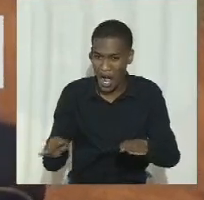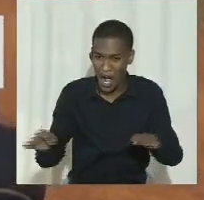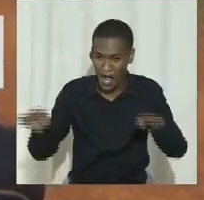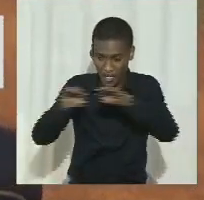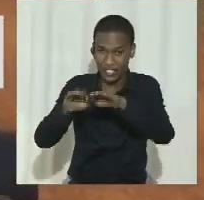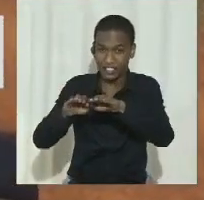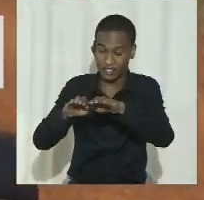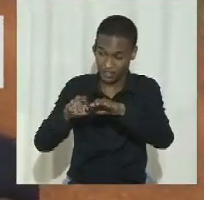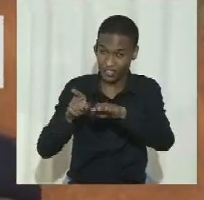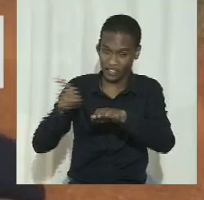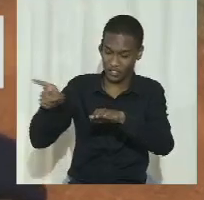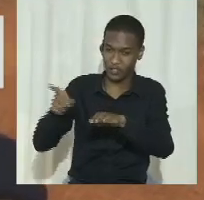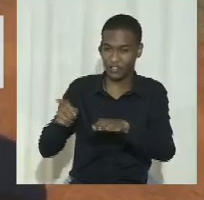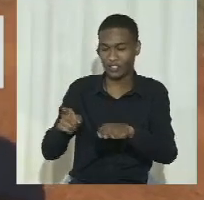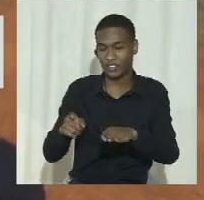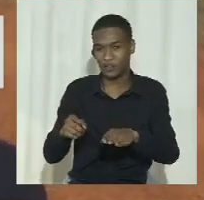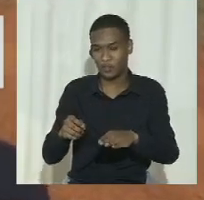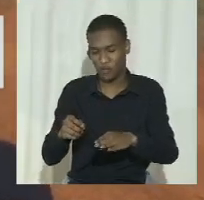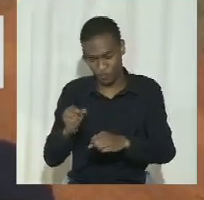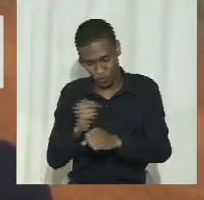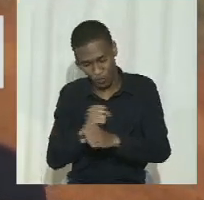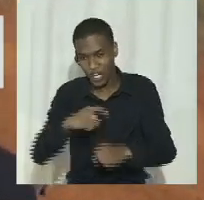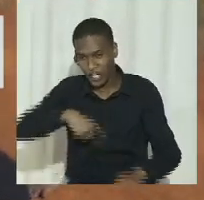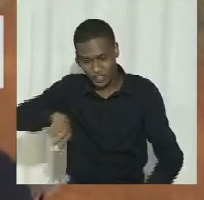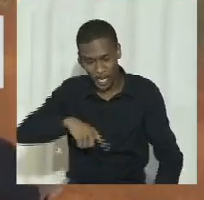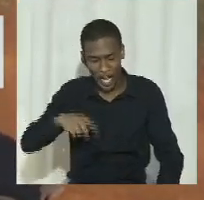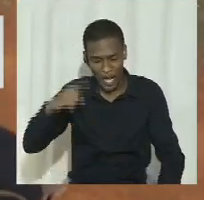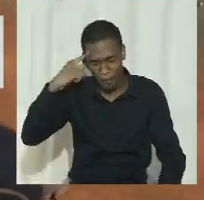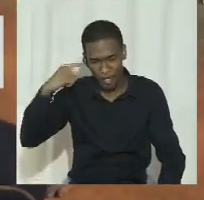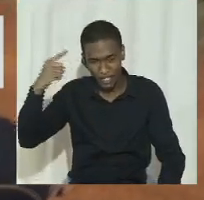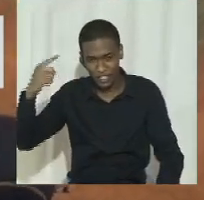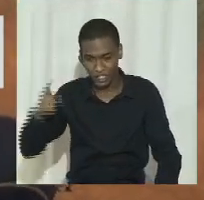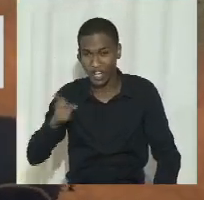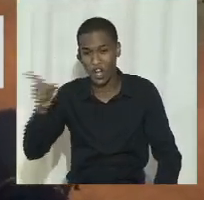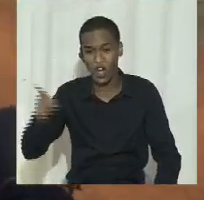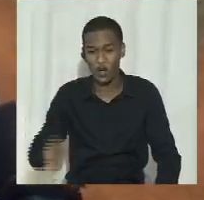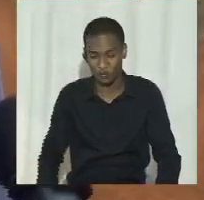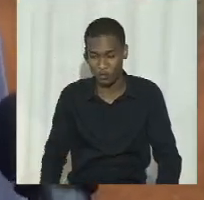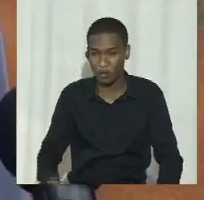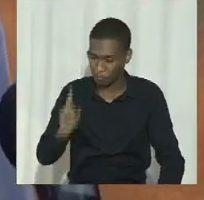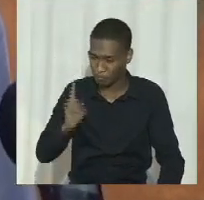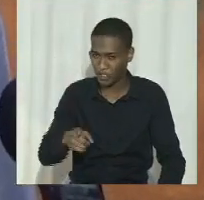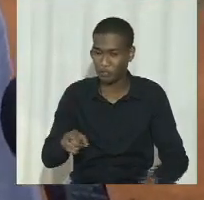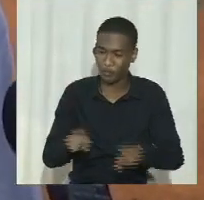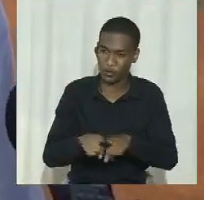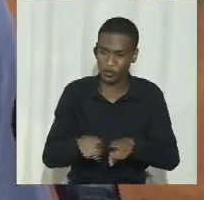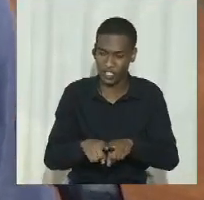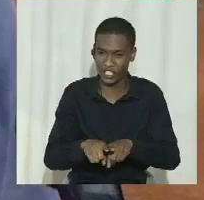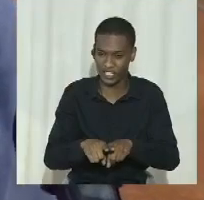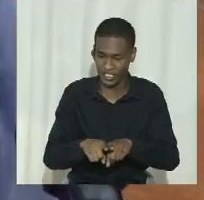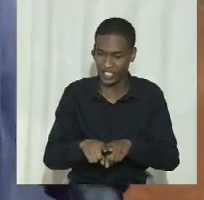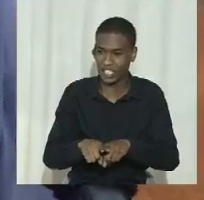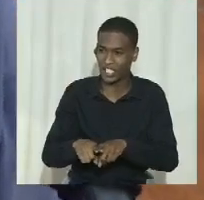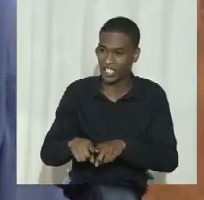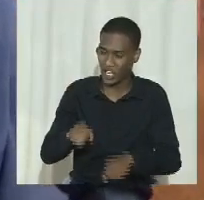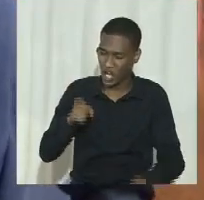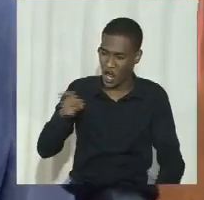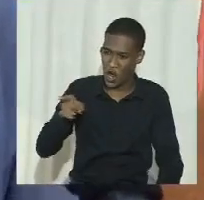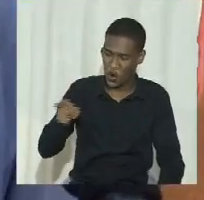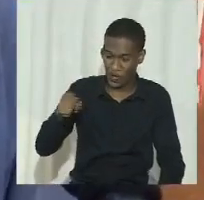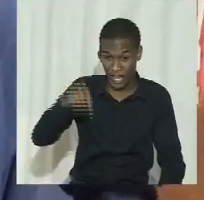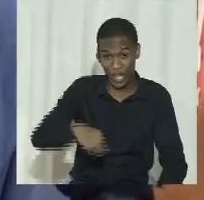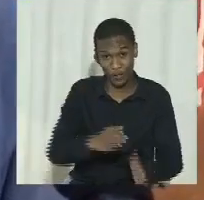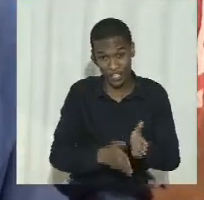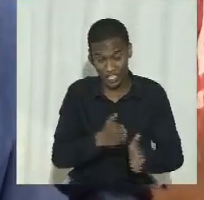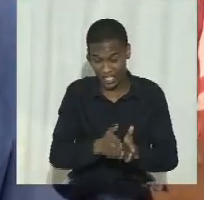hisy signal sismika ho voarakitry ny azon'ny station sismika eto